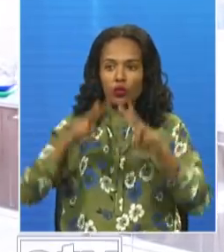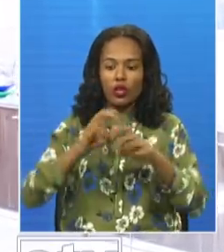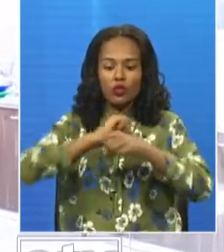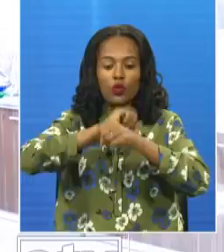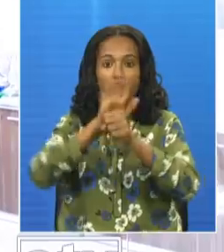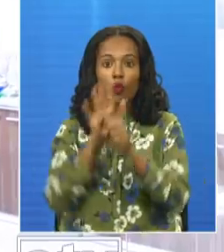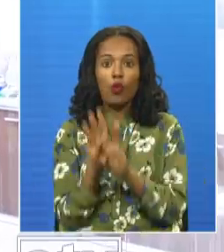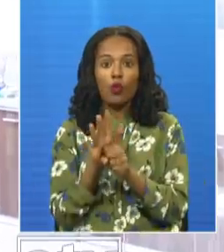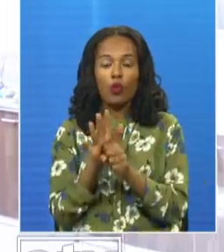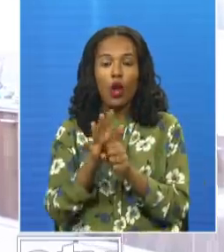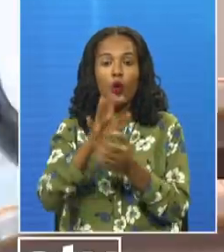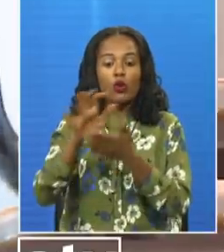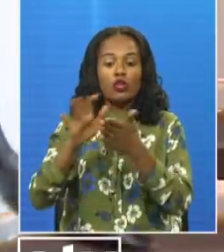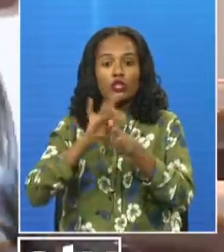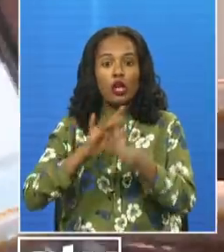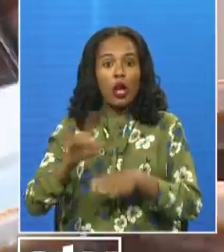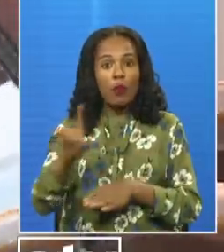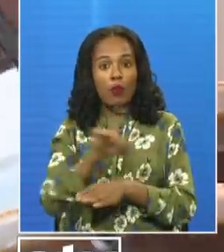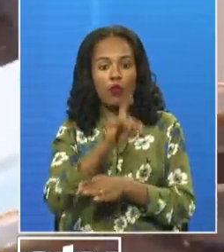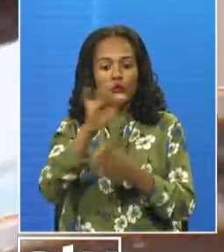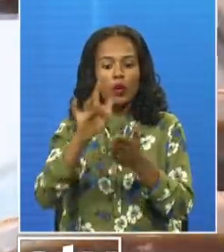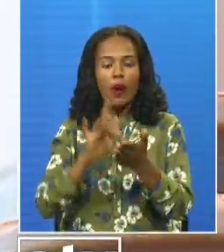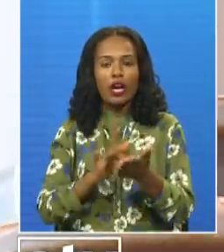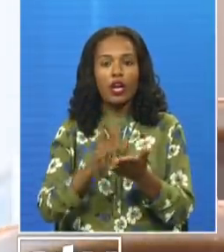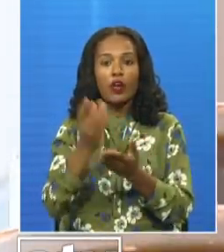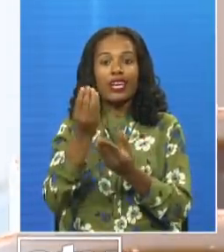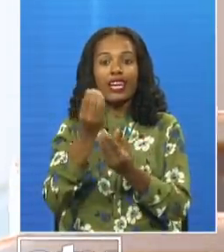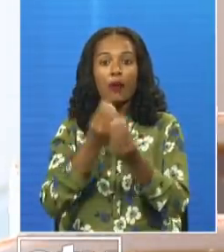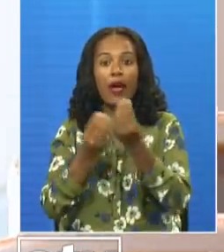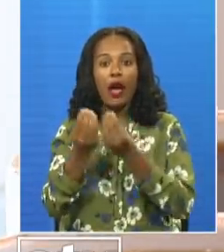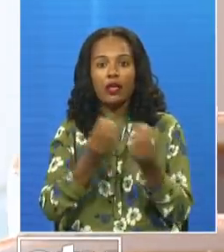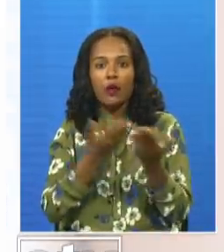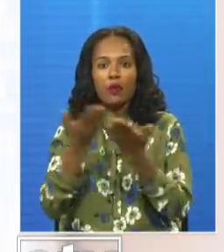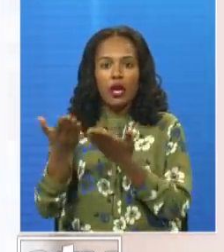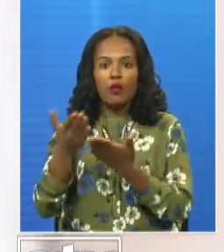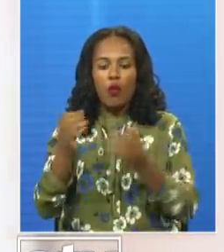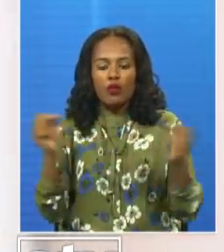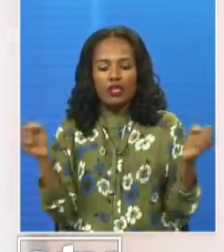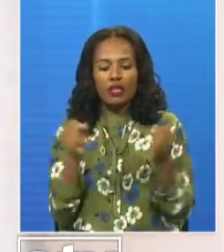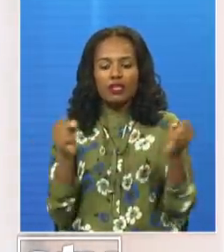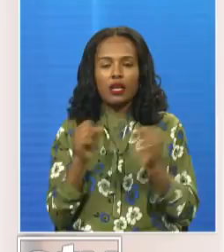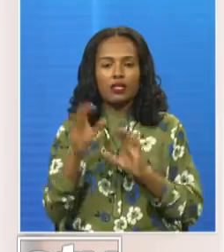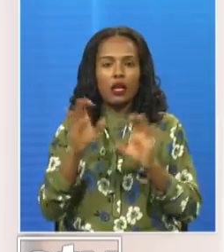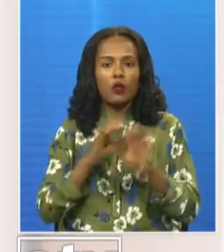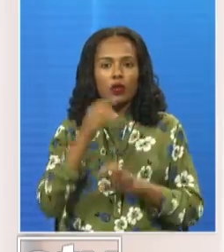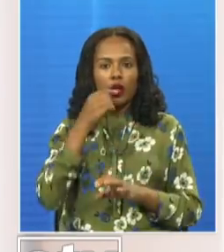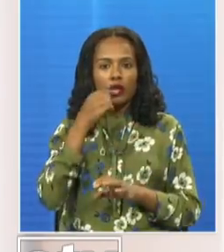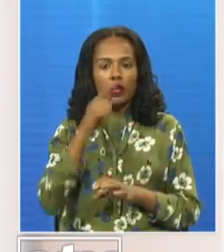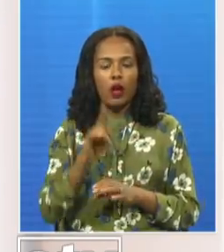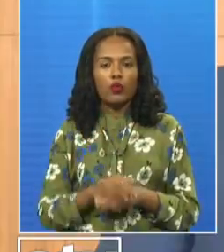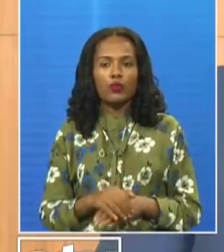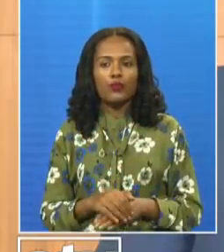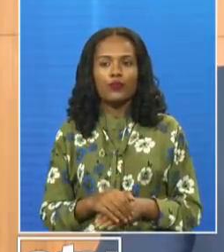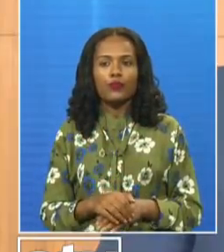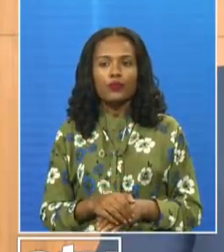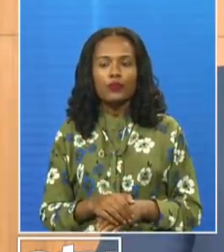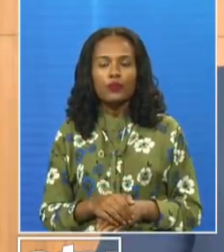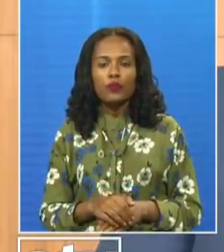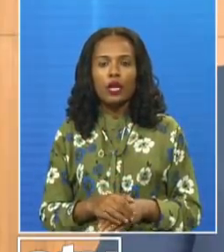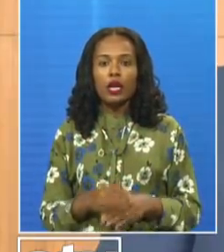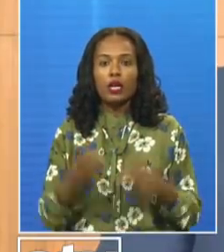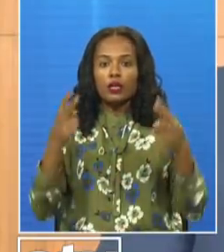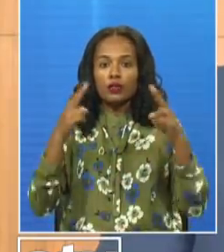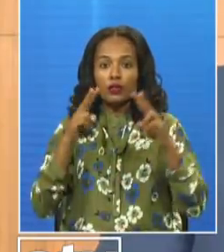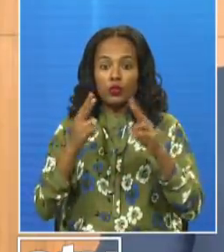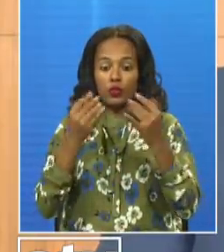በኮሮና ቫይረስ ወረርሽኝ ላይ በመሆኑ ለማዕከላዊ ገበያ የሚቀርበው ቡና እንዲገዛቀዝ አድርጎታልም ይላሉ። ትኩረት አሁን